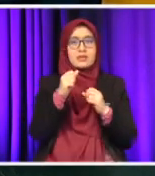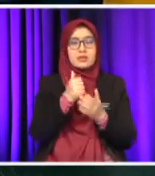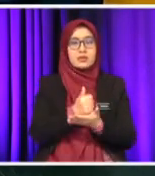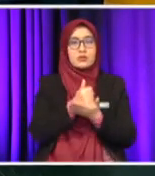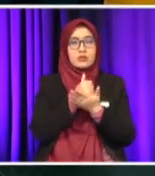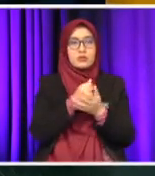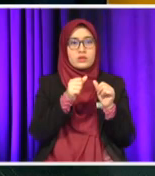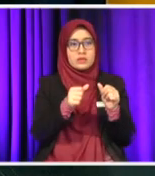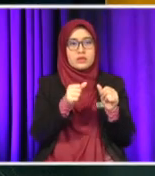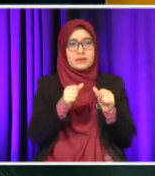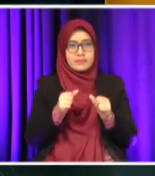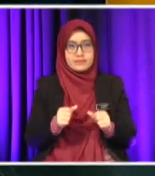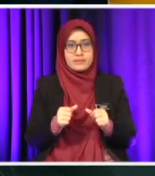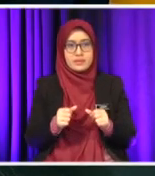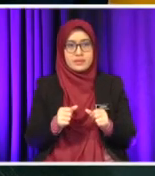tentang